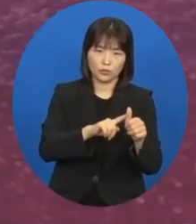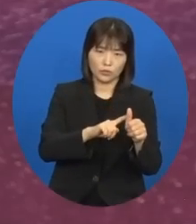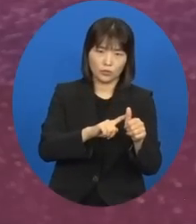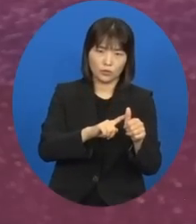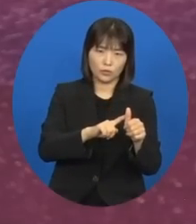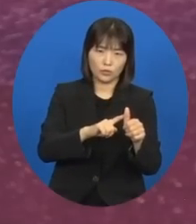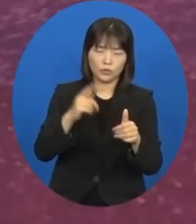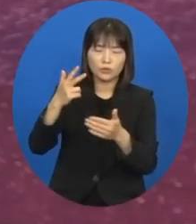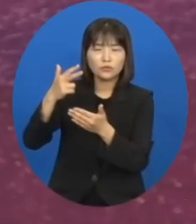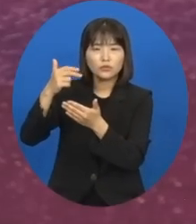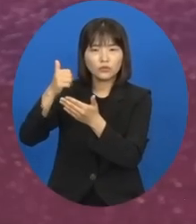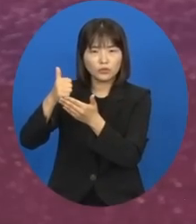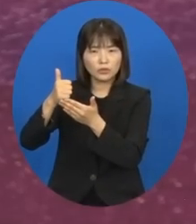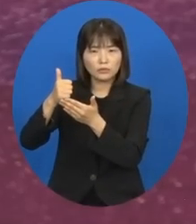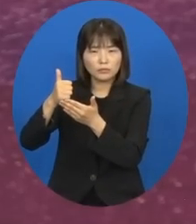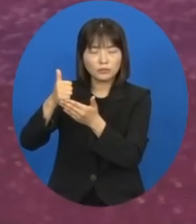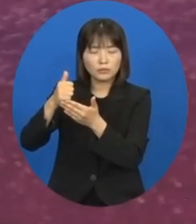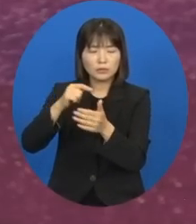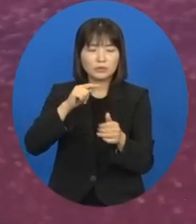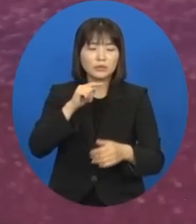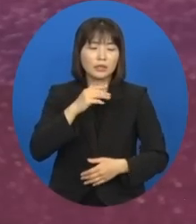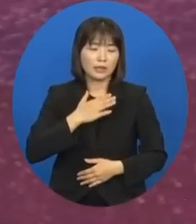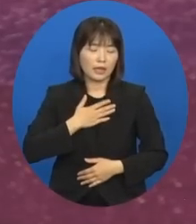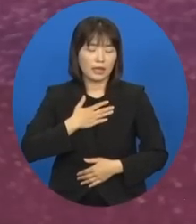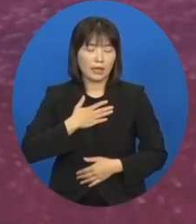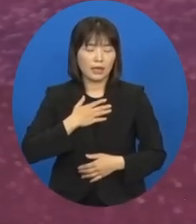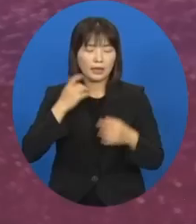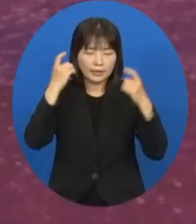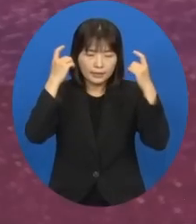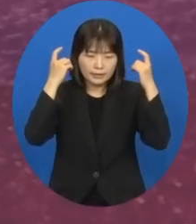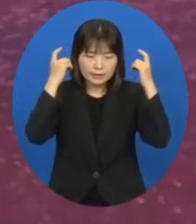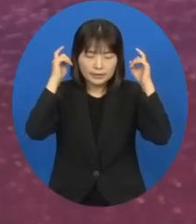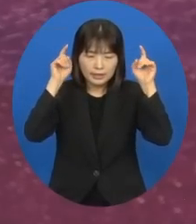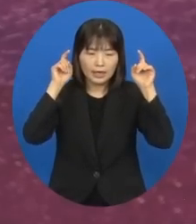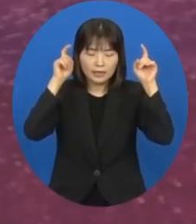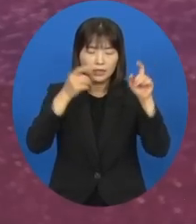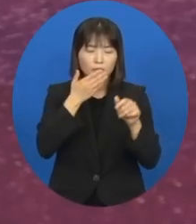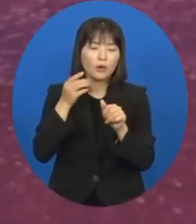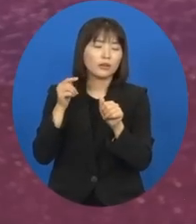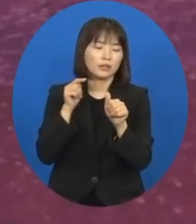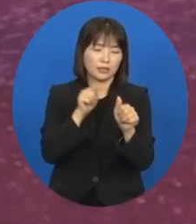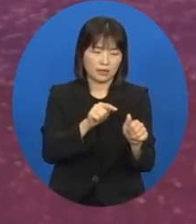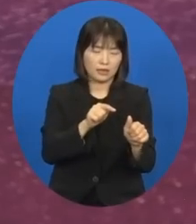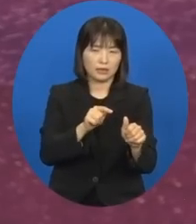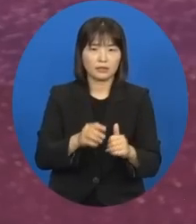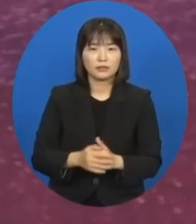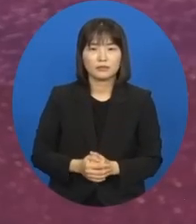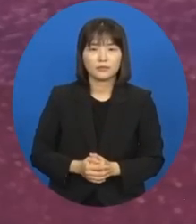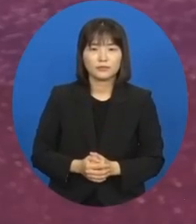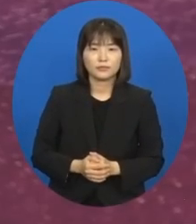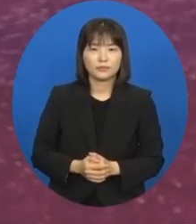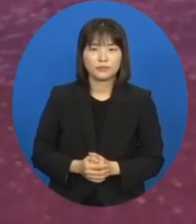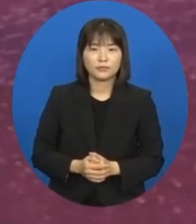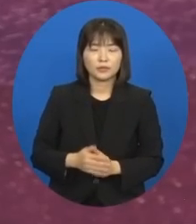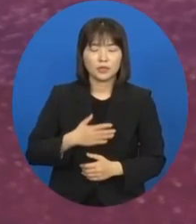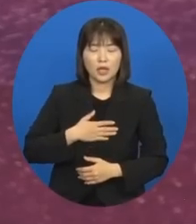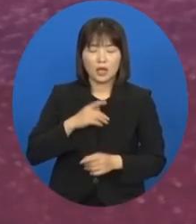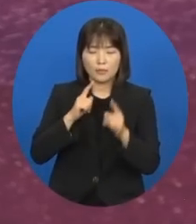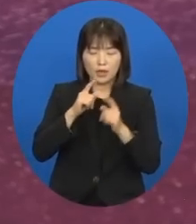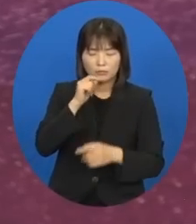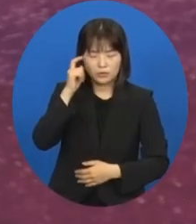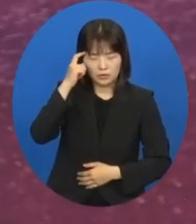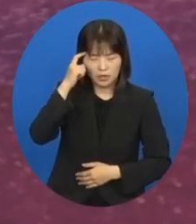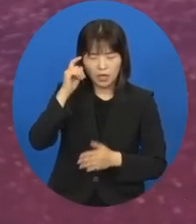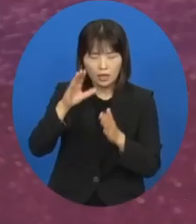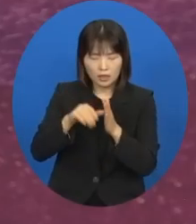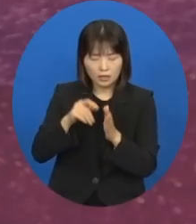주님은 내 양을 먹이라 하십니다 저는 말씀을 묵상하면서 그런 생각을